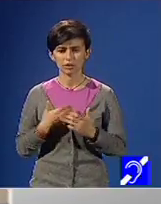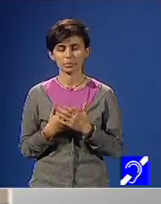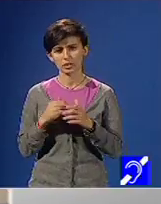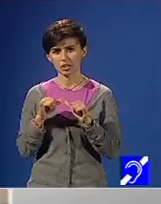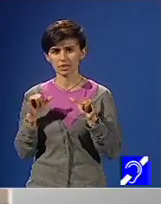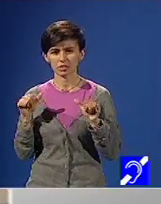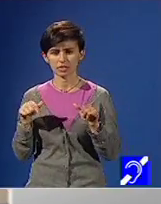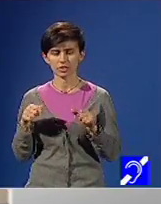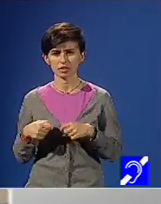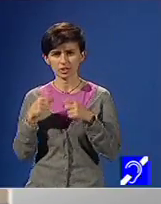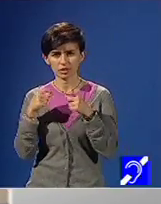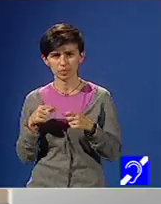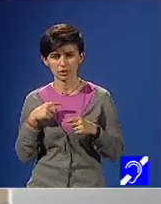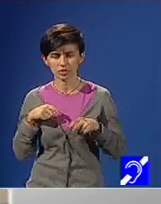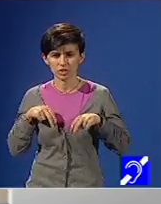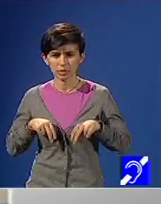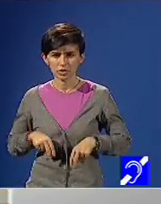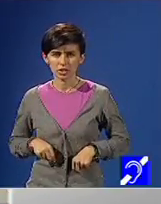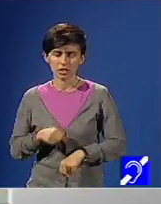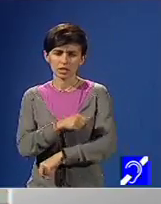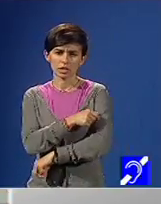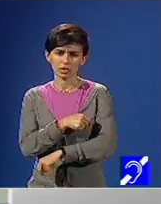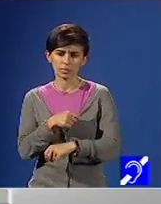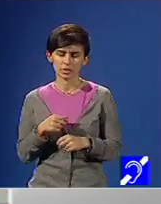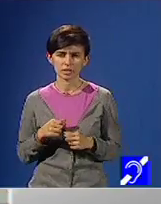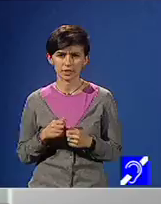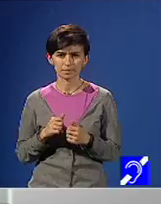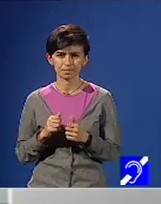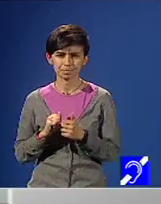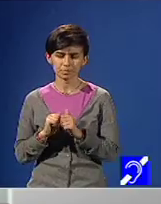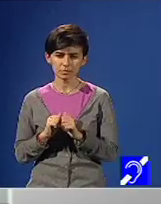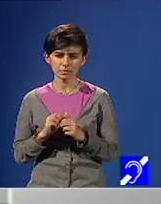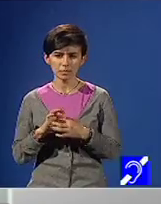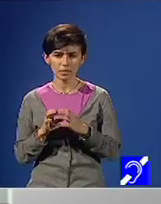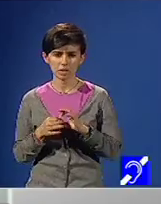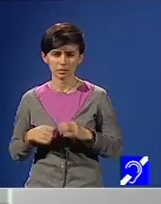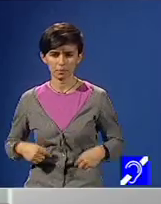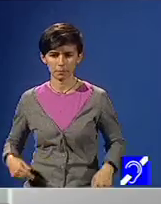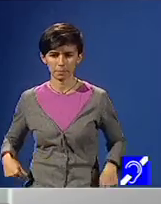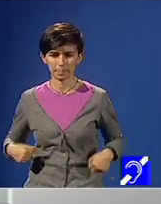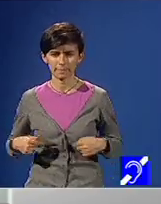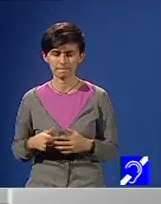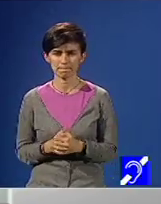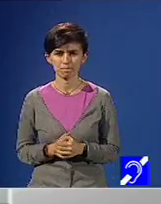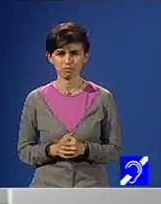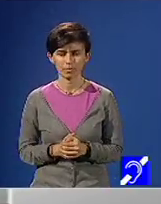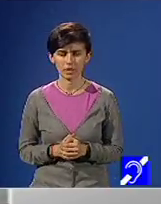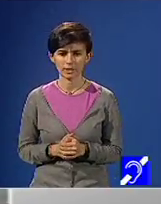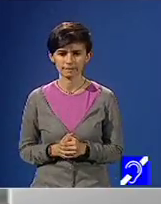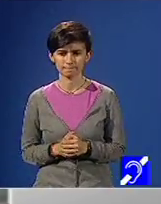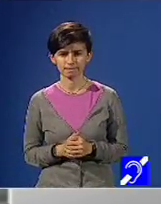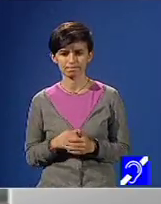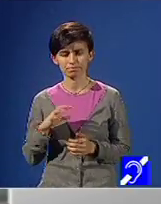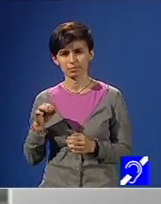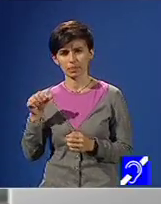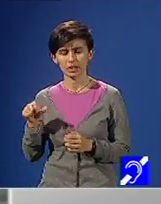ramuri. Este acum și președintele Comitetului Paralimpic, dar alți decidenți, după știința voastră, au ajutat-o pe Sally, au